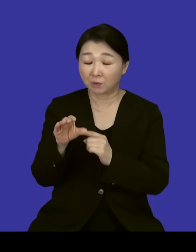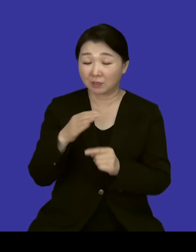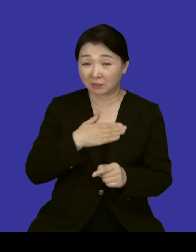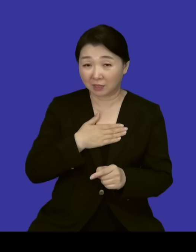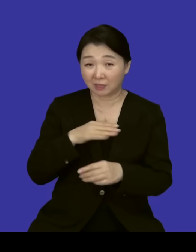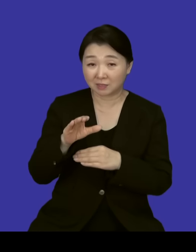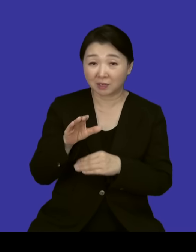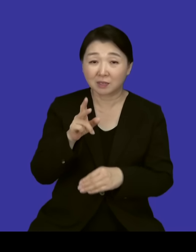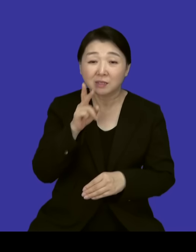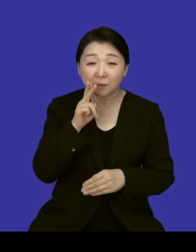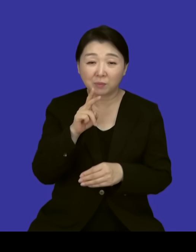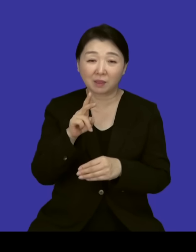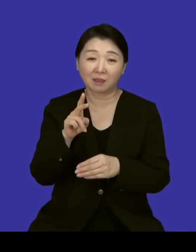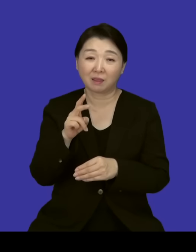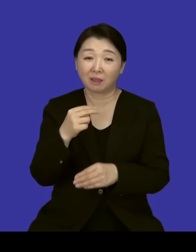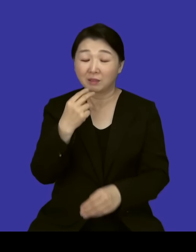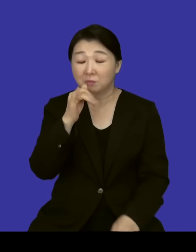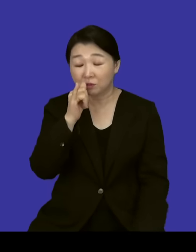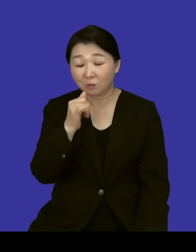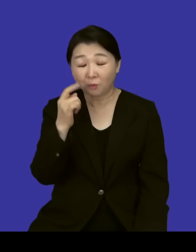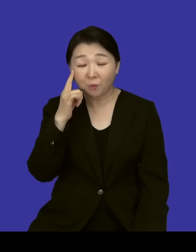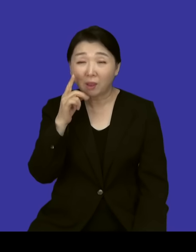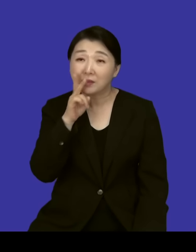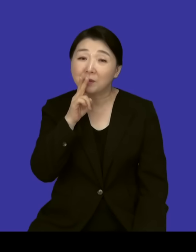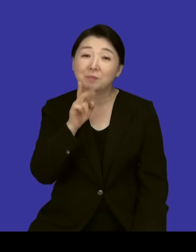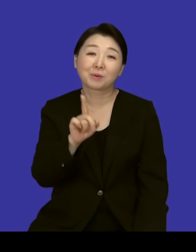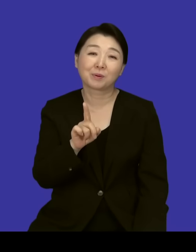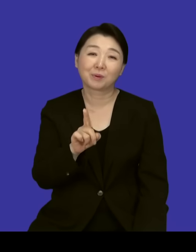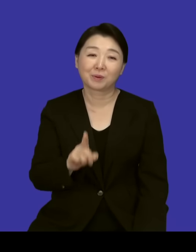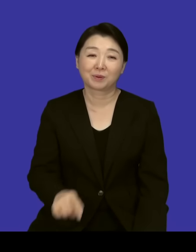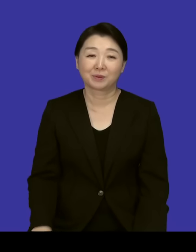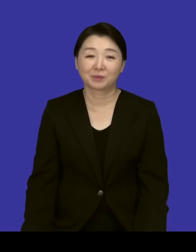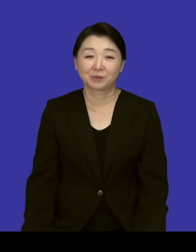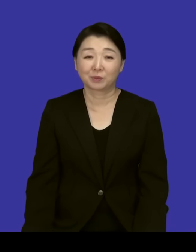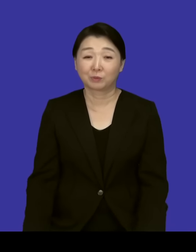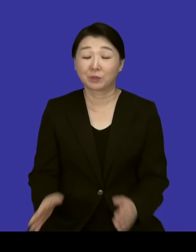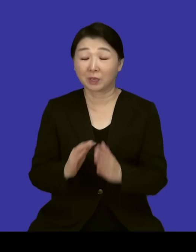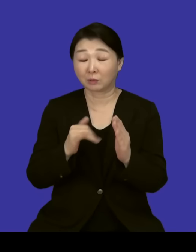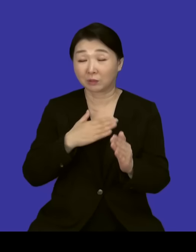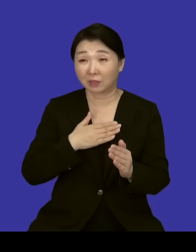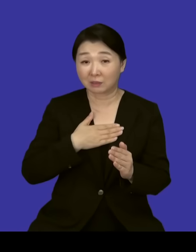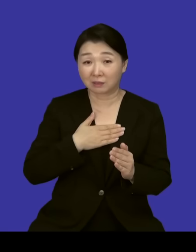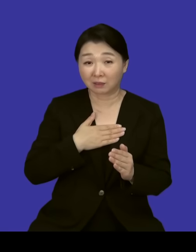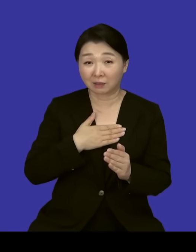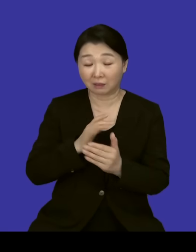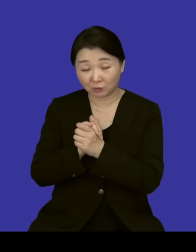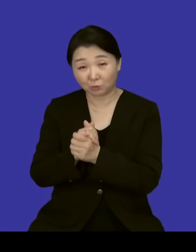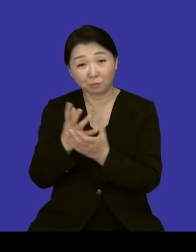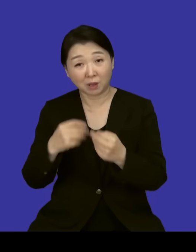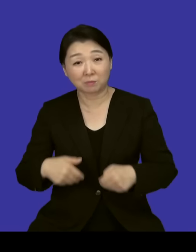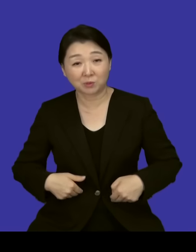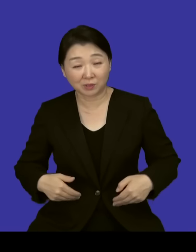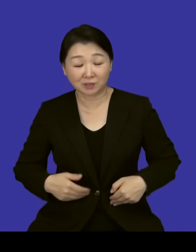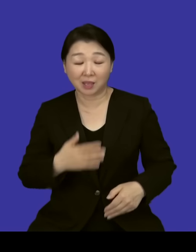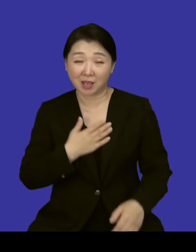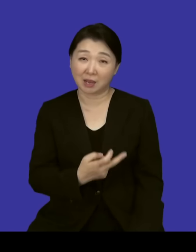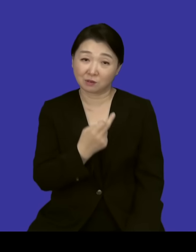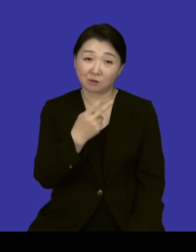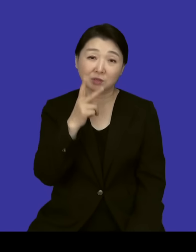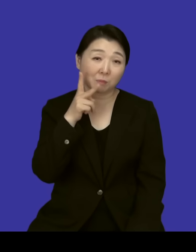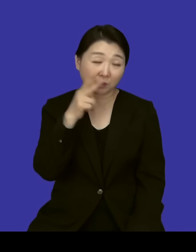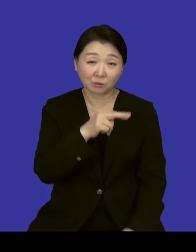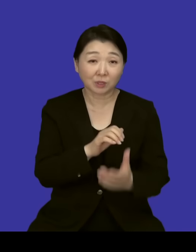자꾸 폈다든가 아니, 아니면 면전에서 네. 자꾸 폈다든가 그보다 불편했다든가 우리 가족 내한테 달린 기도도 많을 텐데 네. 아는 형 담배